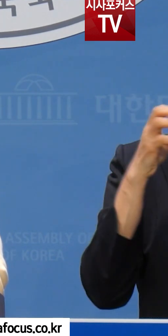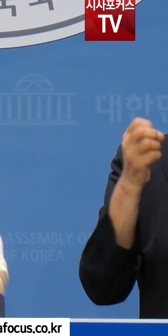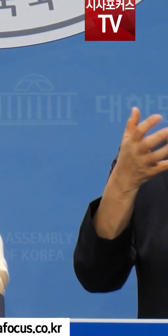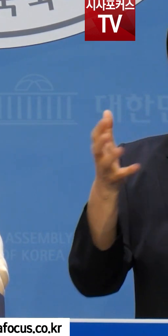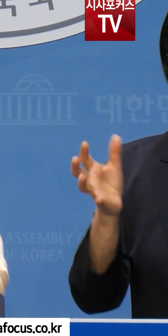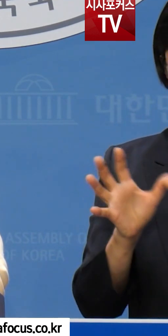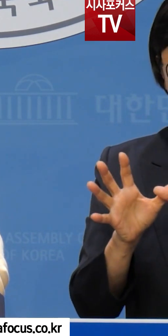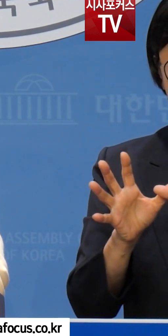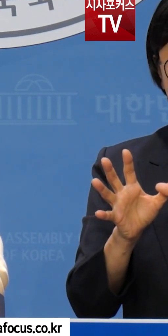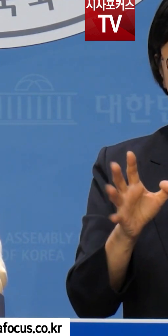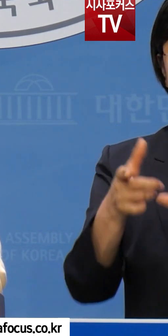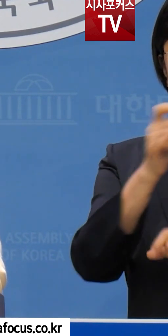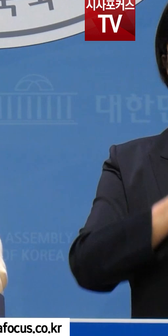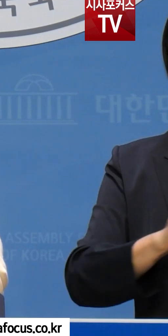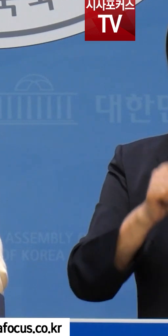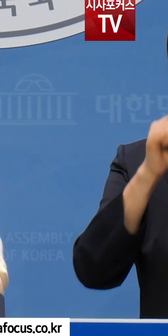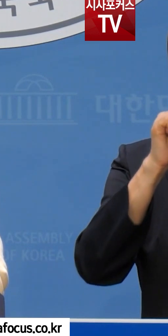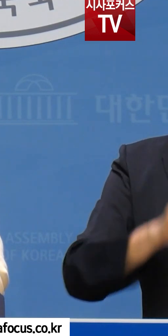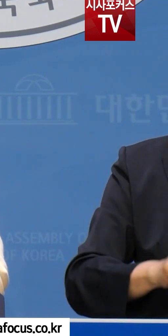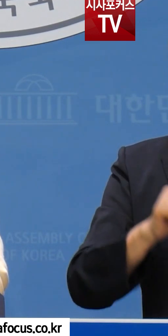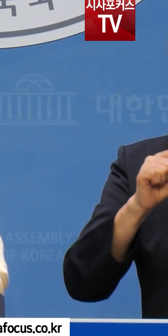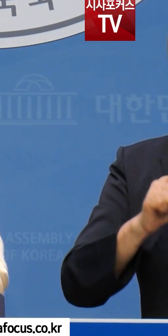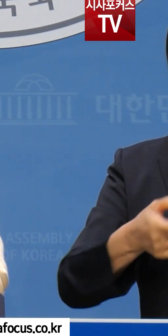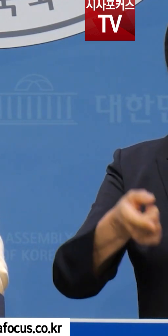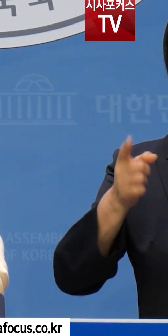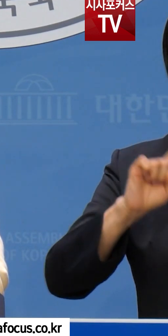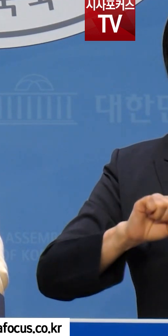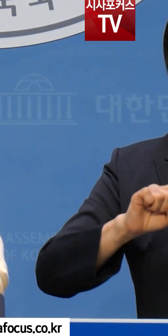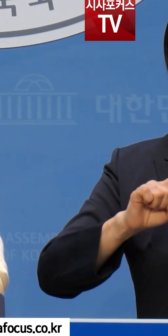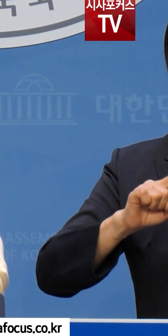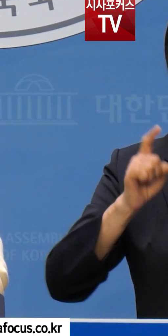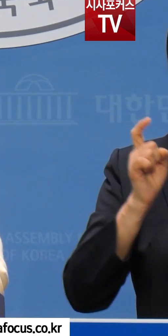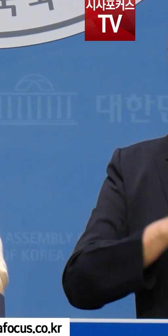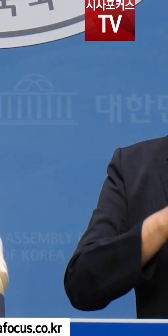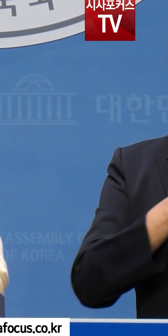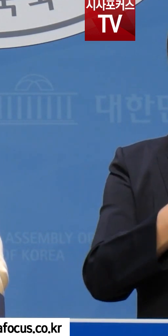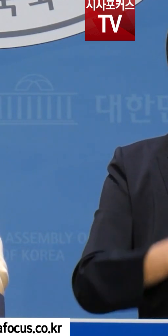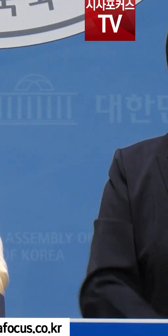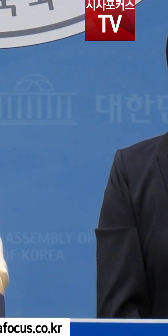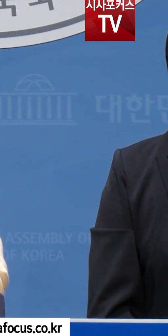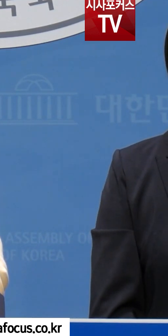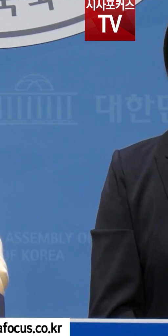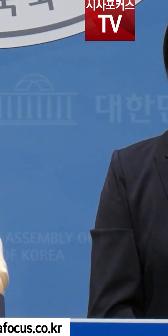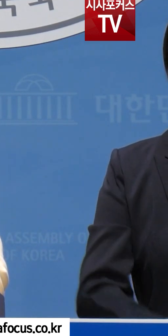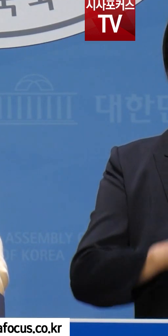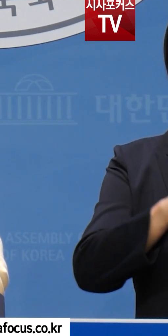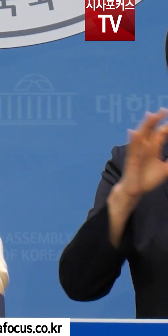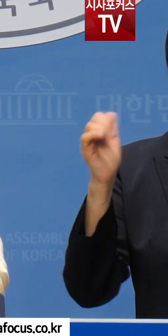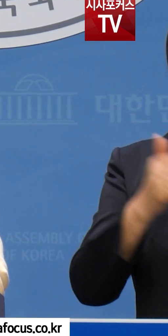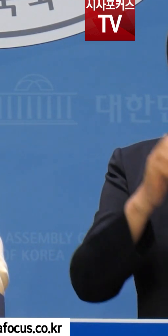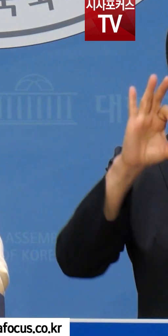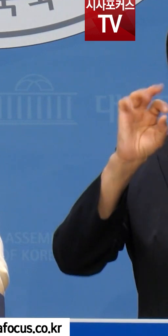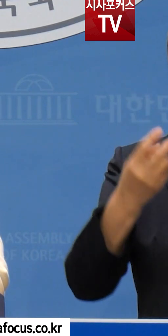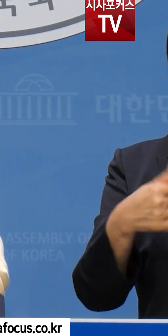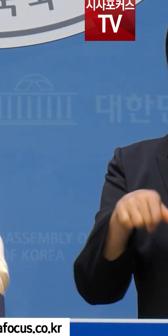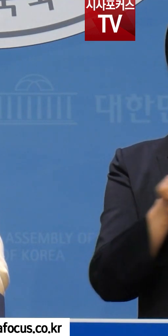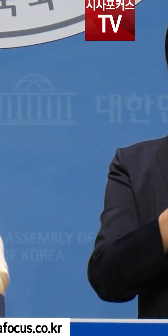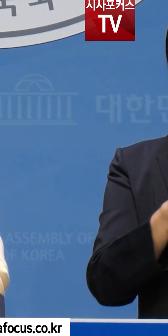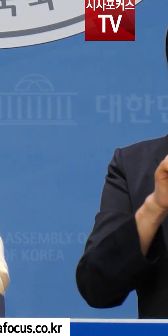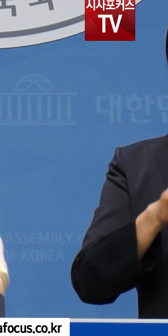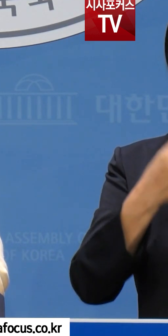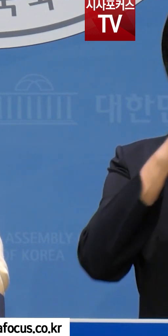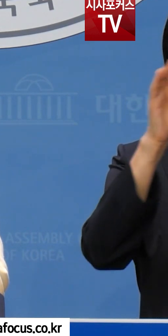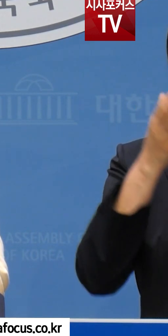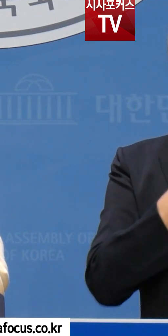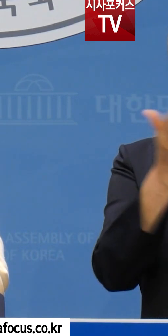여당이 적극적으로 행동에 동참하기를 촉구합니다. 정기국회에서 을을 위한 민생예산 통과를